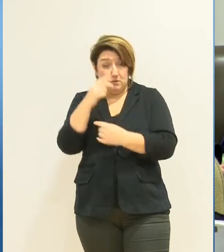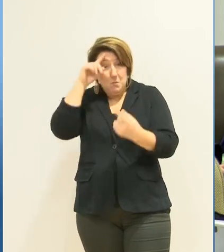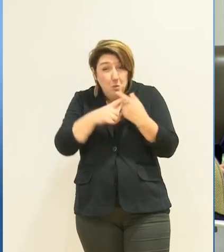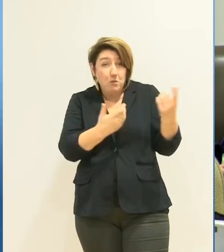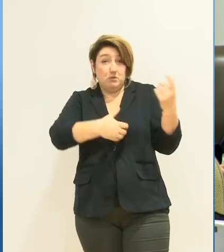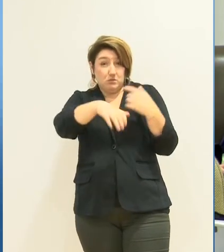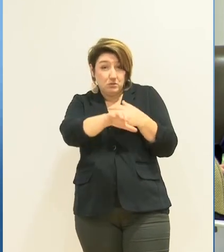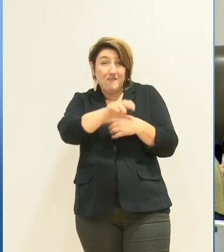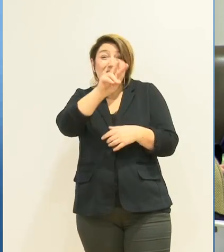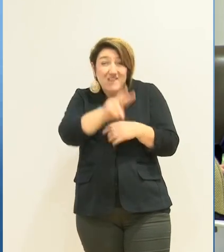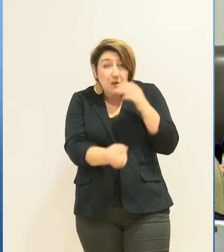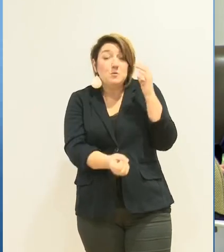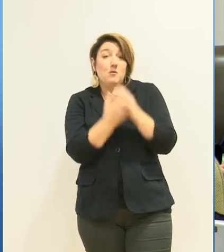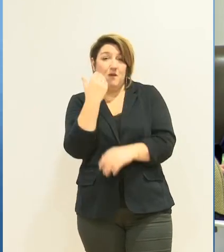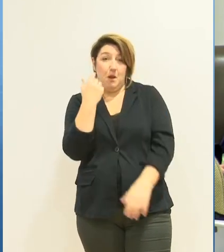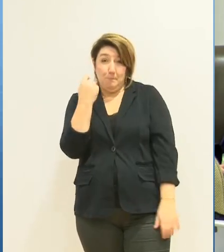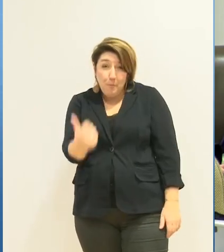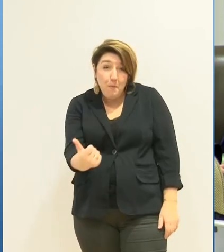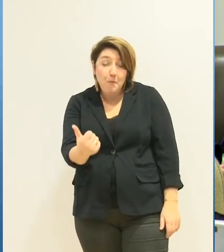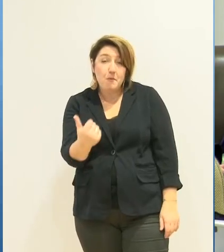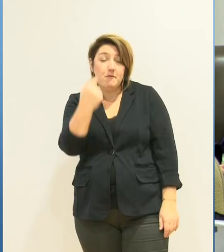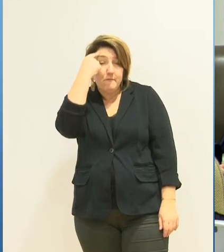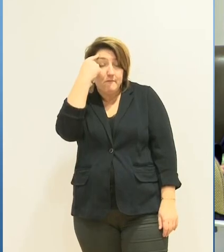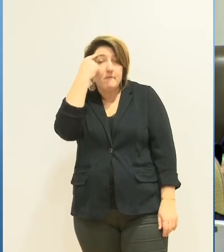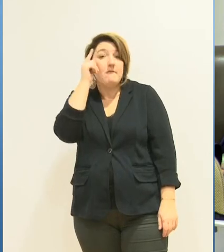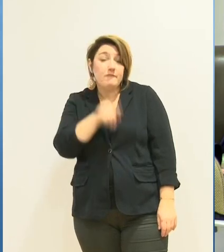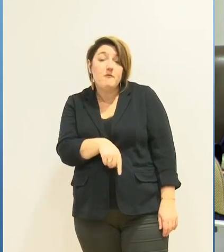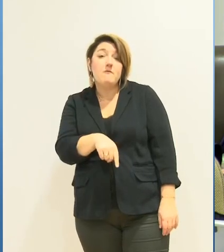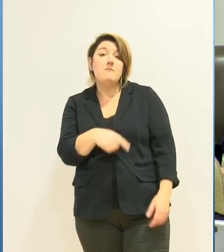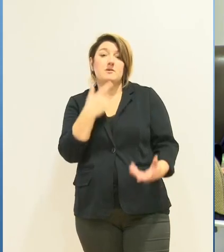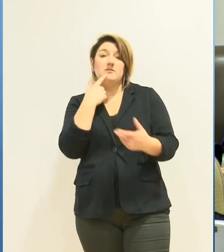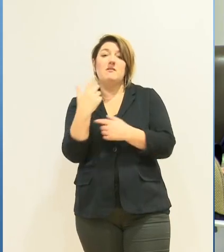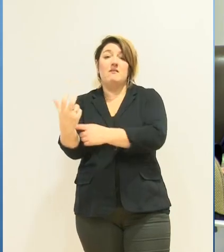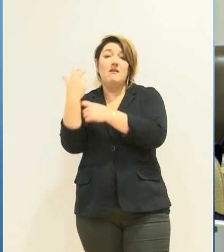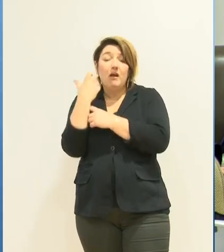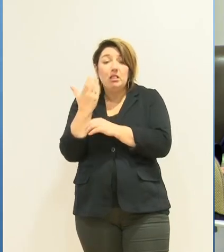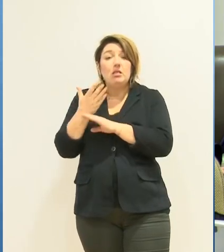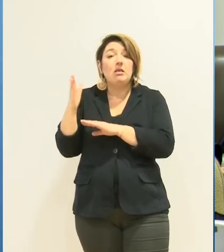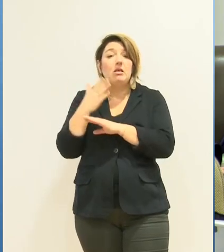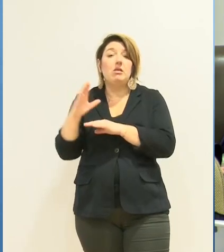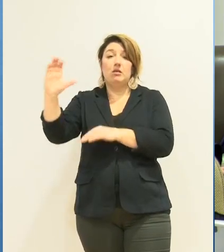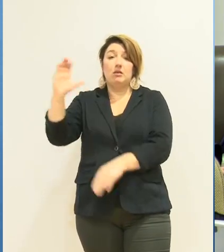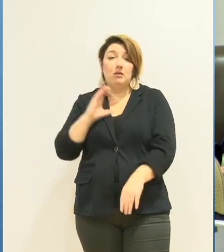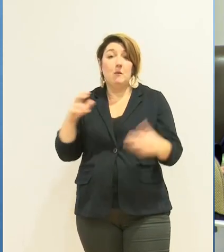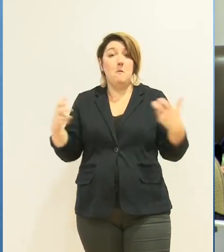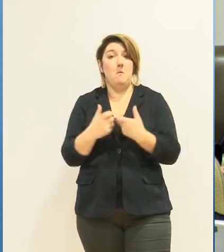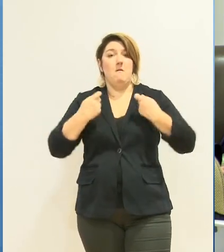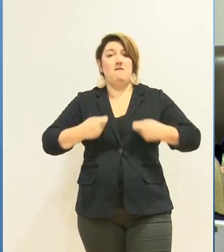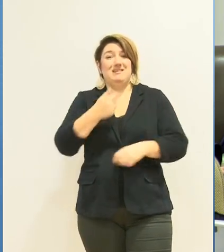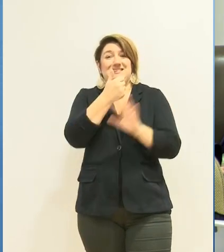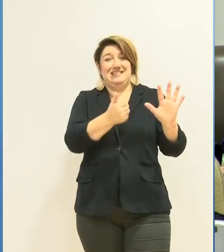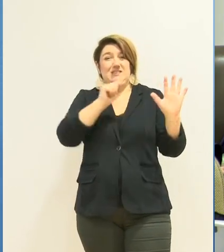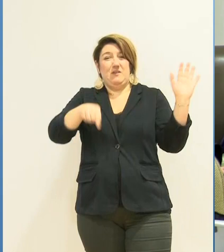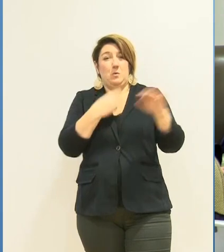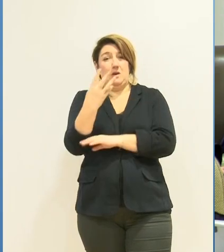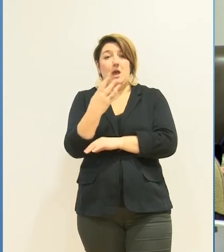c'est ça qu'il faut avoir en tête et quel est le coût de cet apport de crédits et bien entre 6,4 et